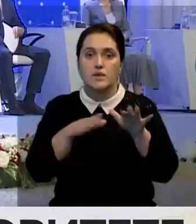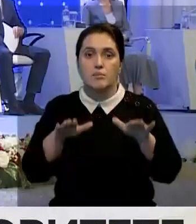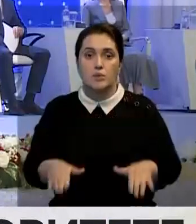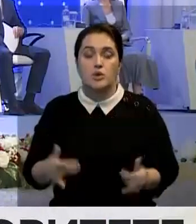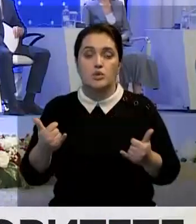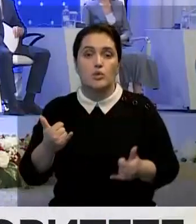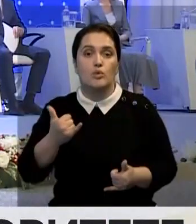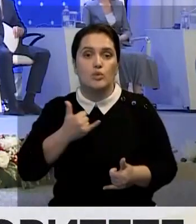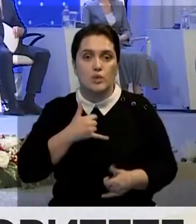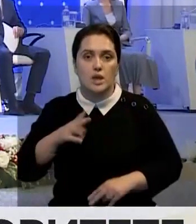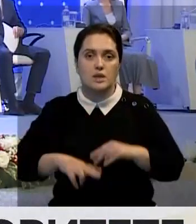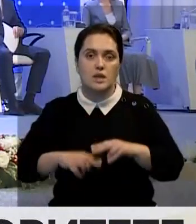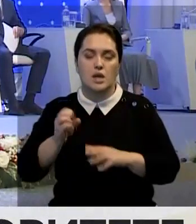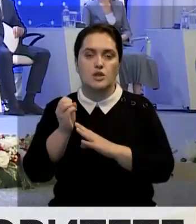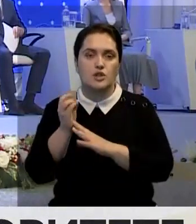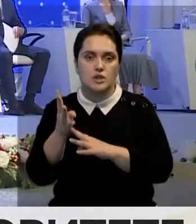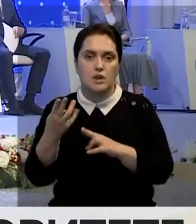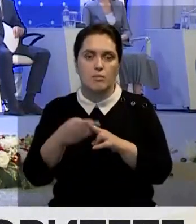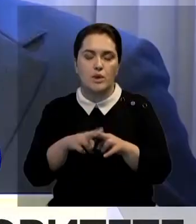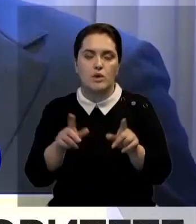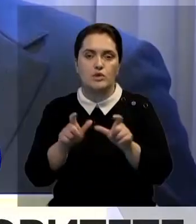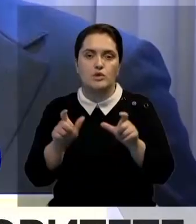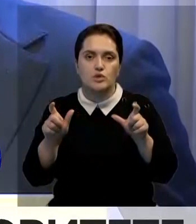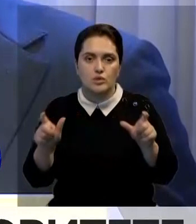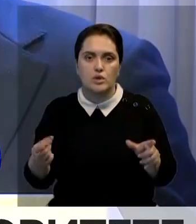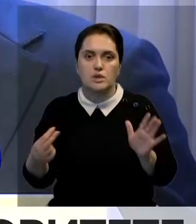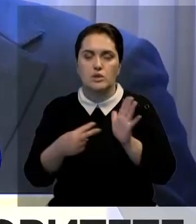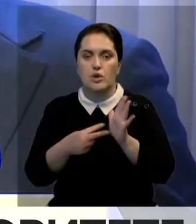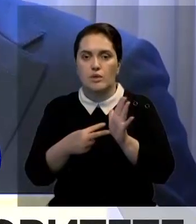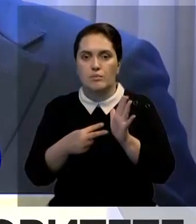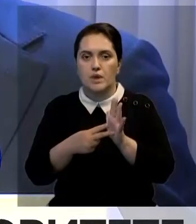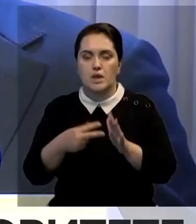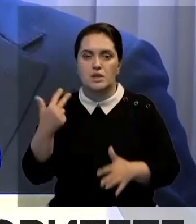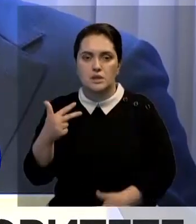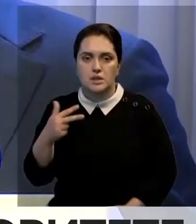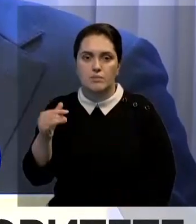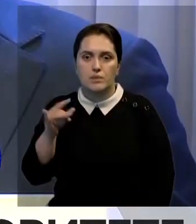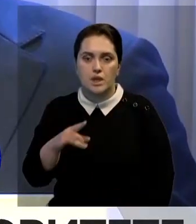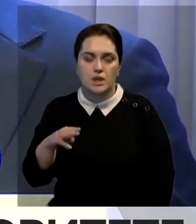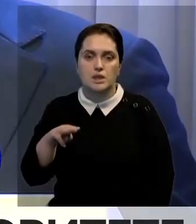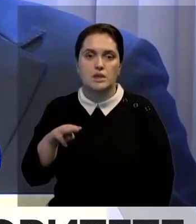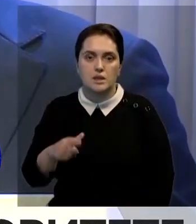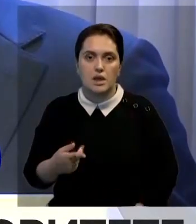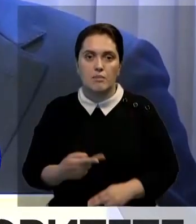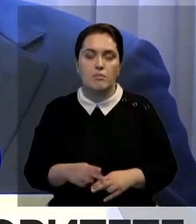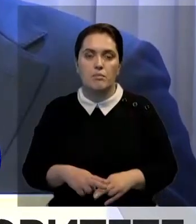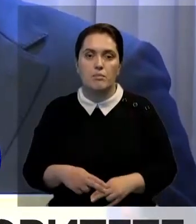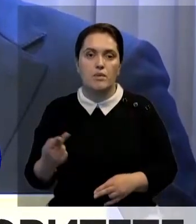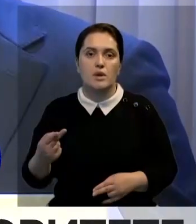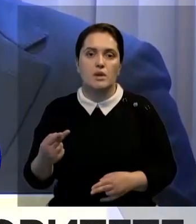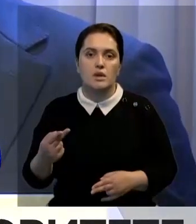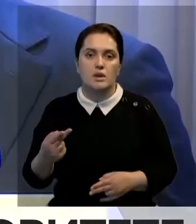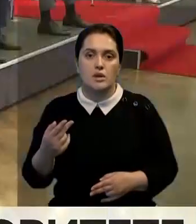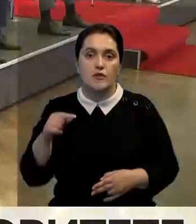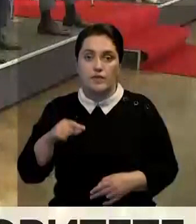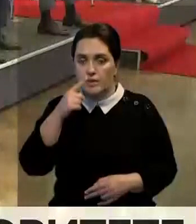нас в области ведется строительство 14 объектов образования стоимостью более 30 миллиардов тенге, которые 5 мы ведем в